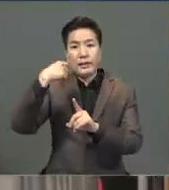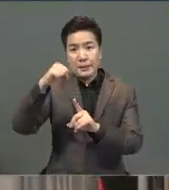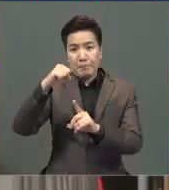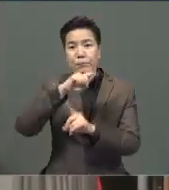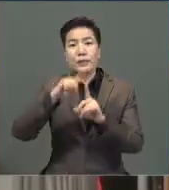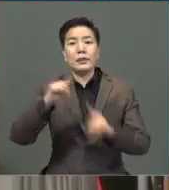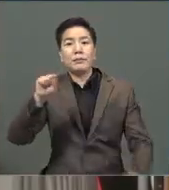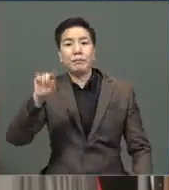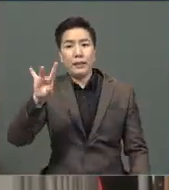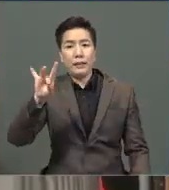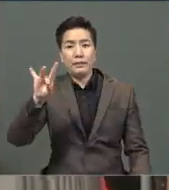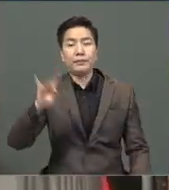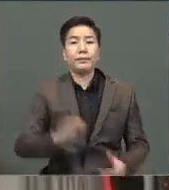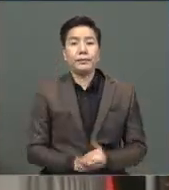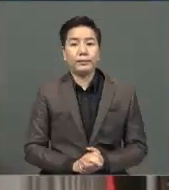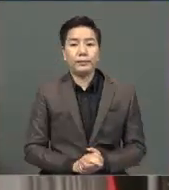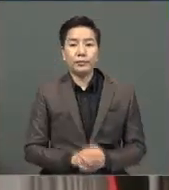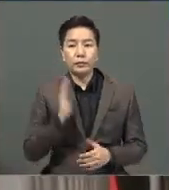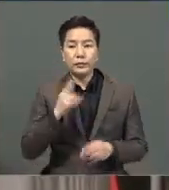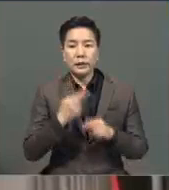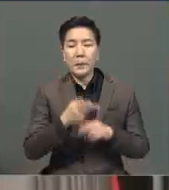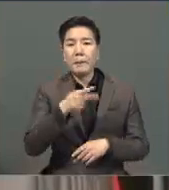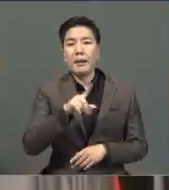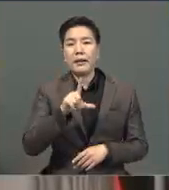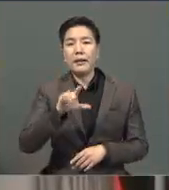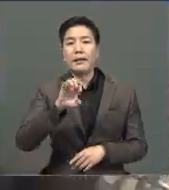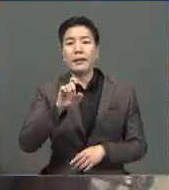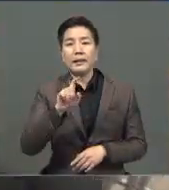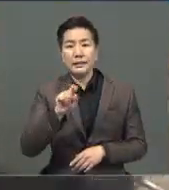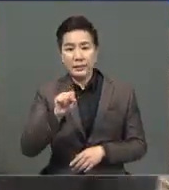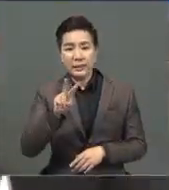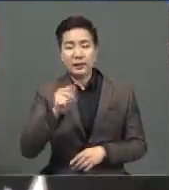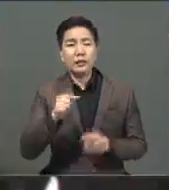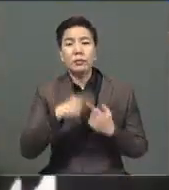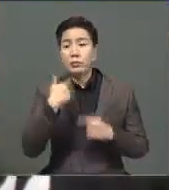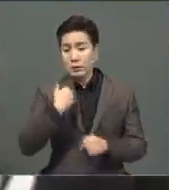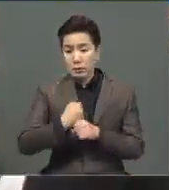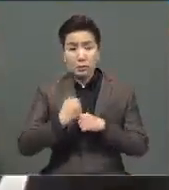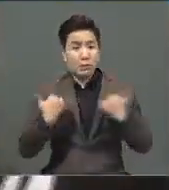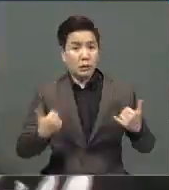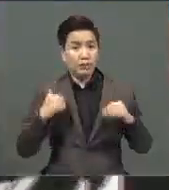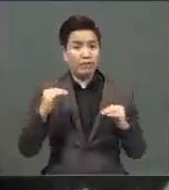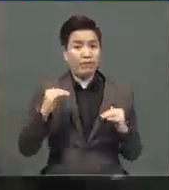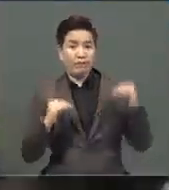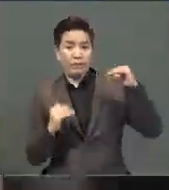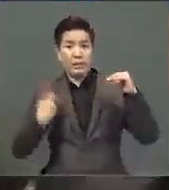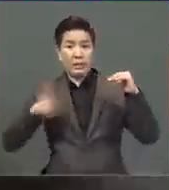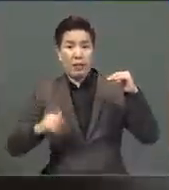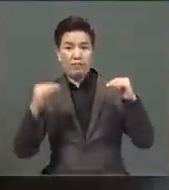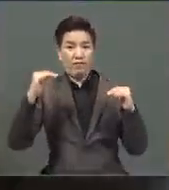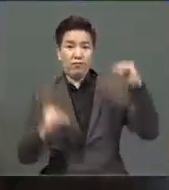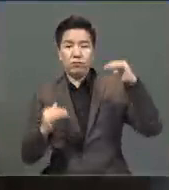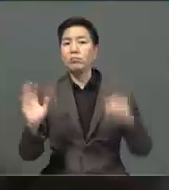28ตุลาคมตัวในผลิตเองก็ยังยืนยันนะคะว่าการกระทำของเขาเนี่ยไม่ได้ละเมิดอำนาจศาล